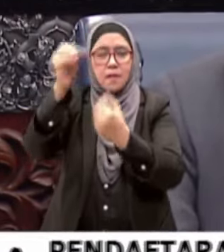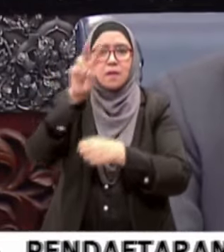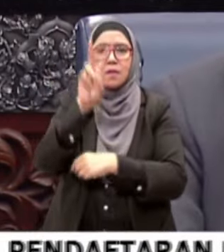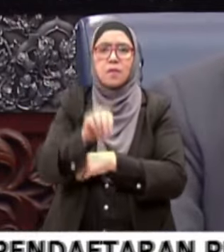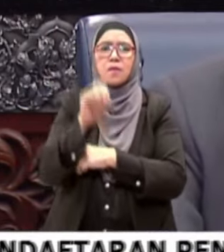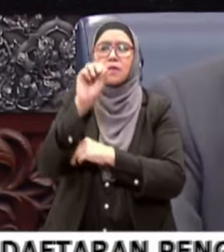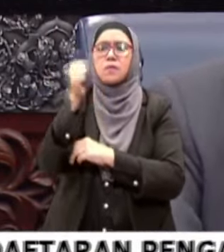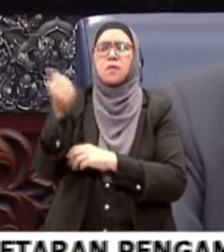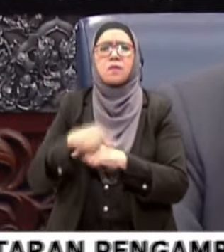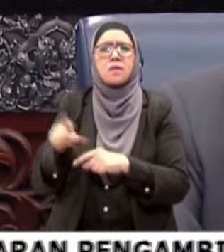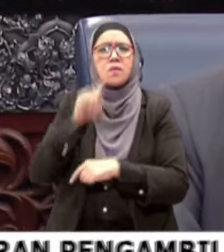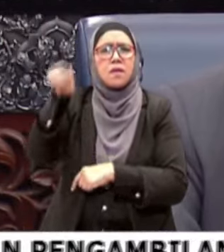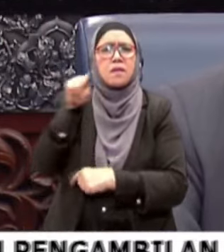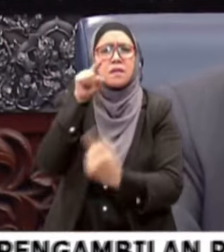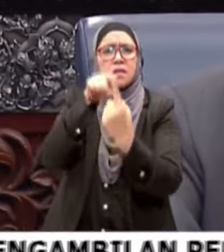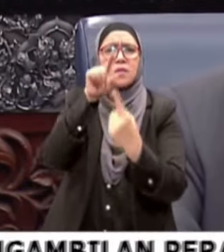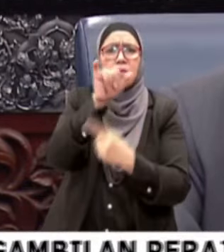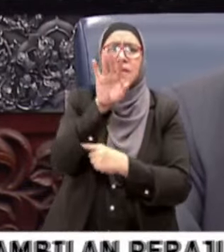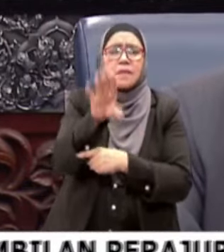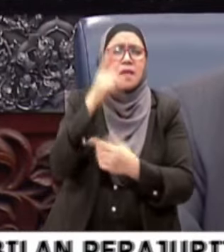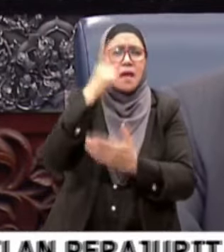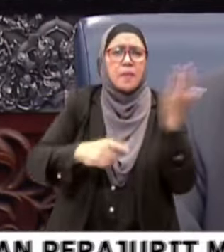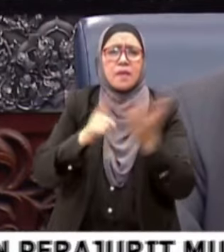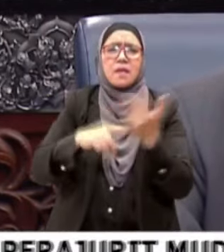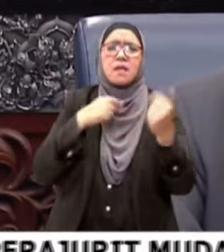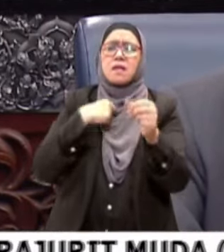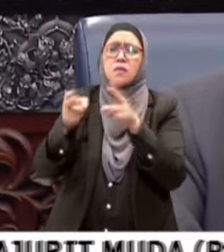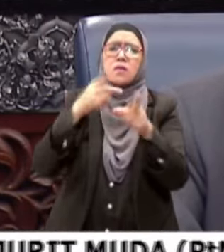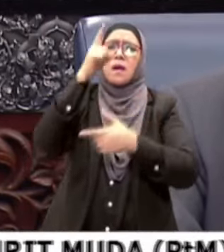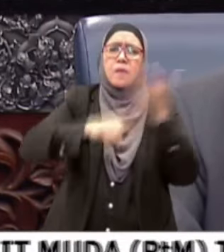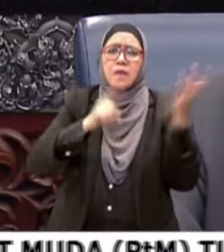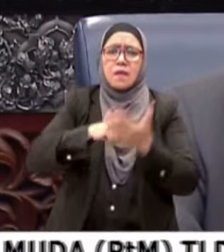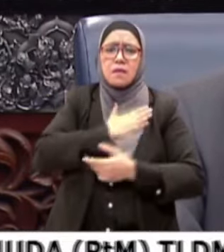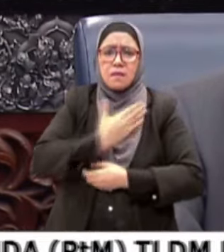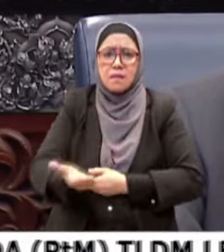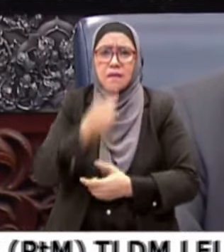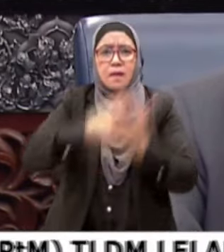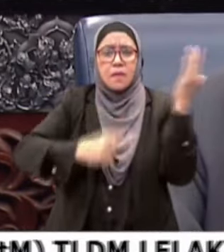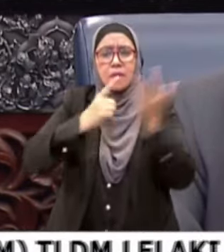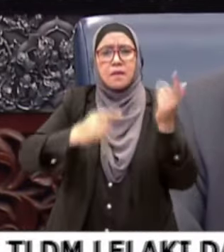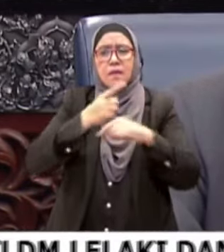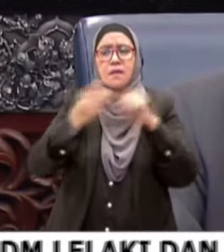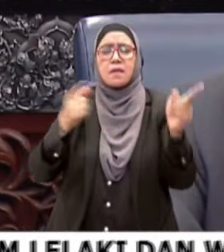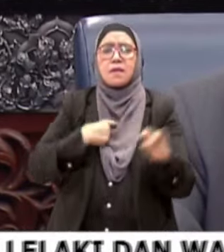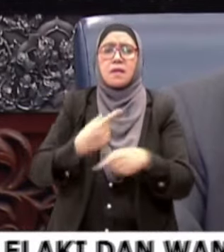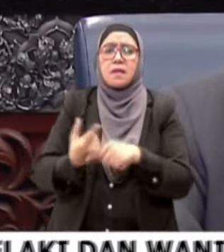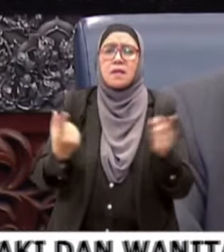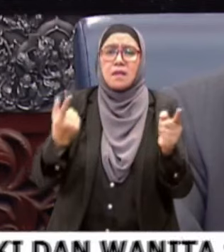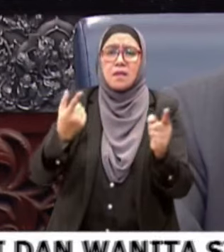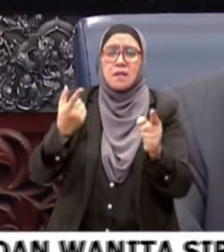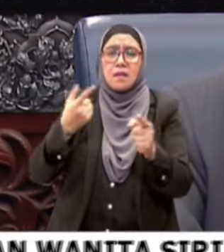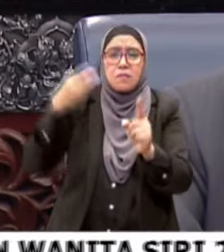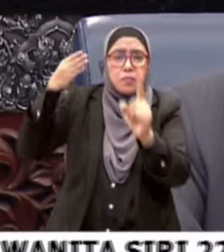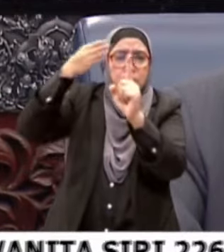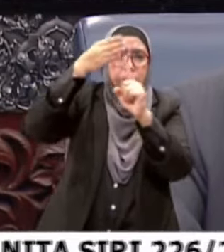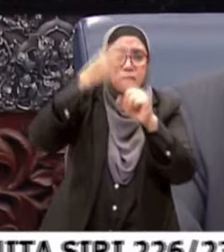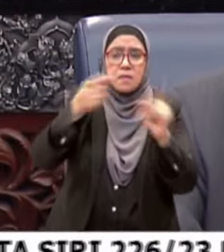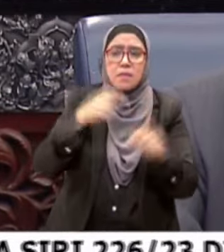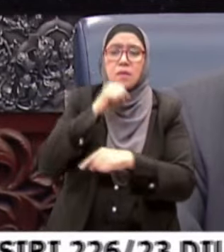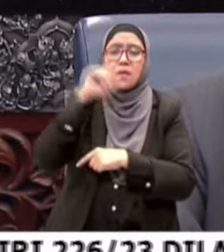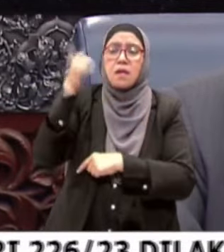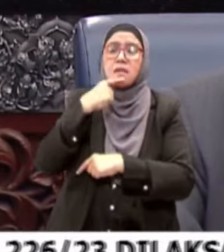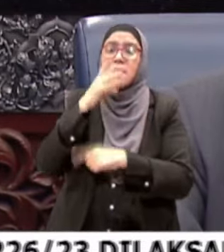Apakah tekad Apakah komitmen Apakah ikhtizam bukan hanya yang dinyatakan oleh Yamaha Muhammad saja tetapi dari segi tindakan